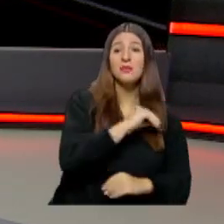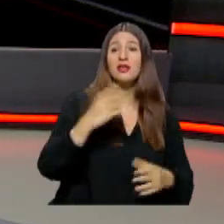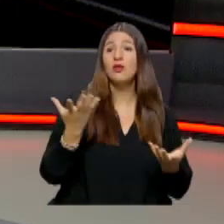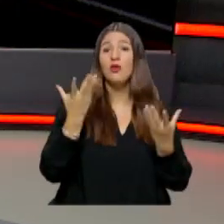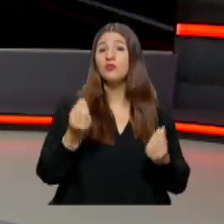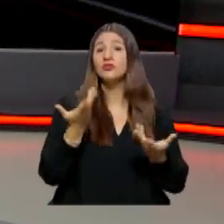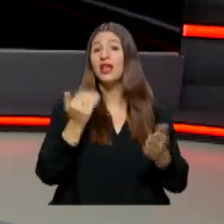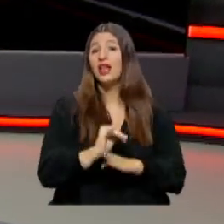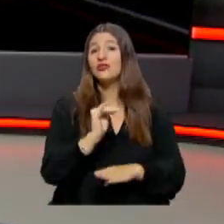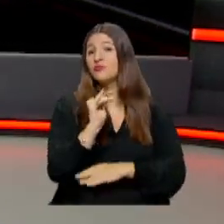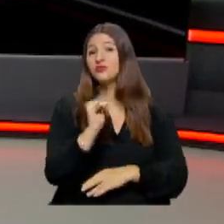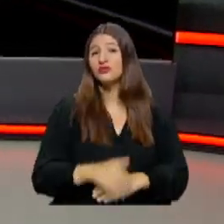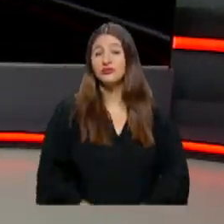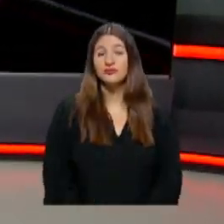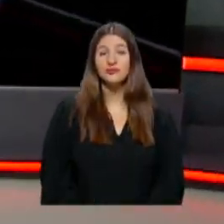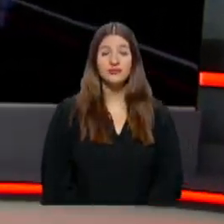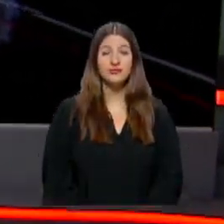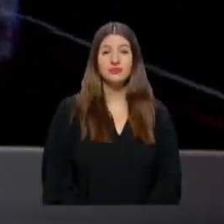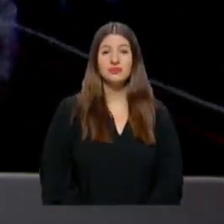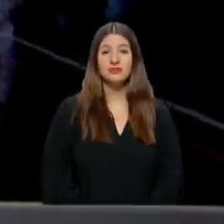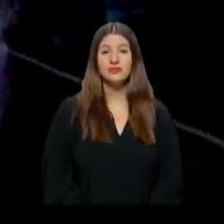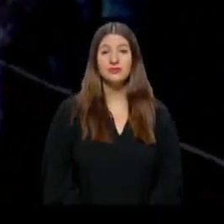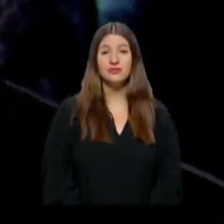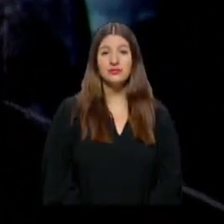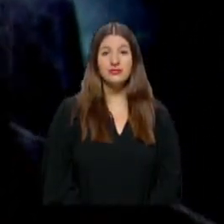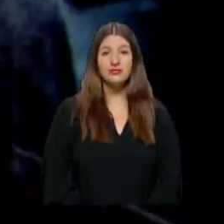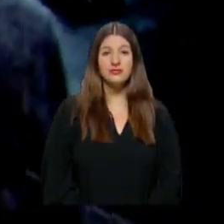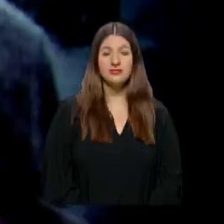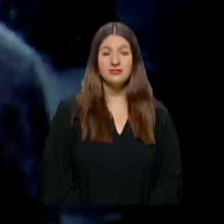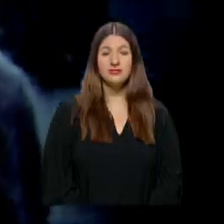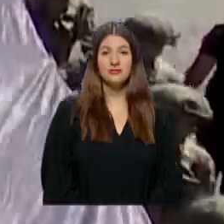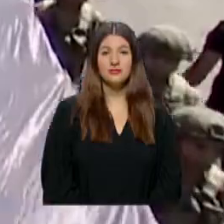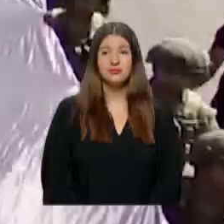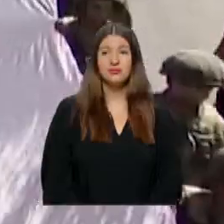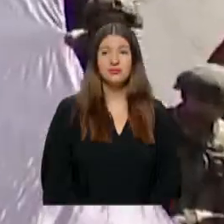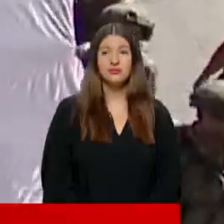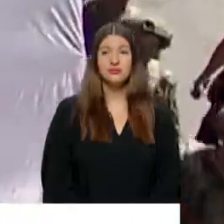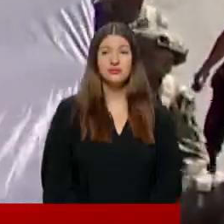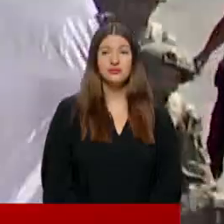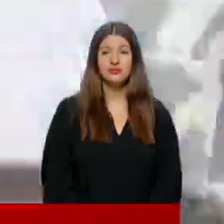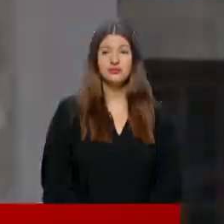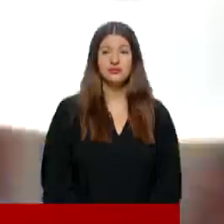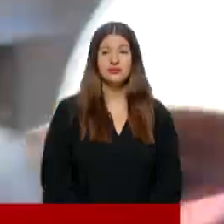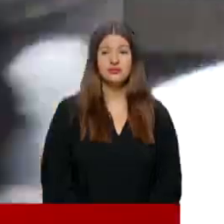neler olmuş, neler yaşanmış. Düşmanlar yel gibi kaçar.